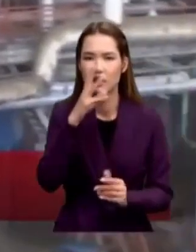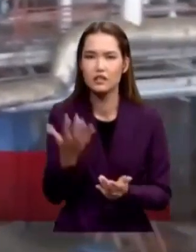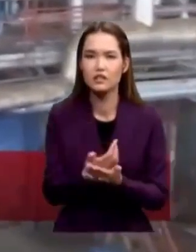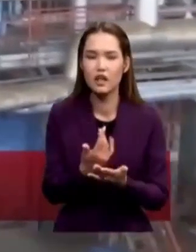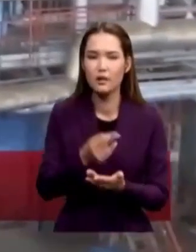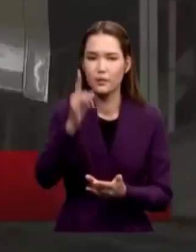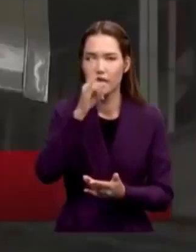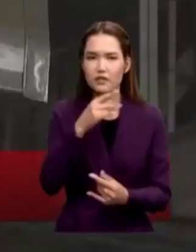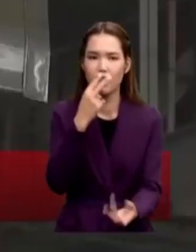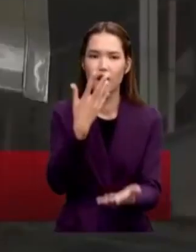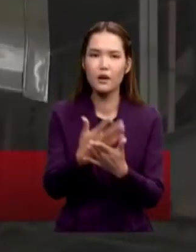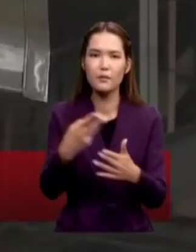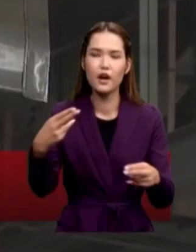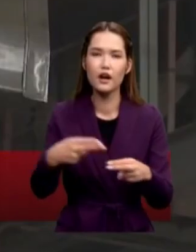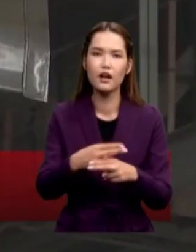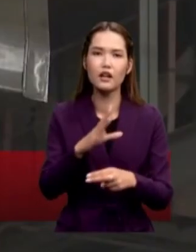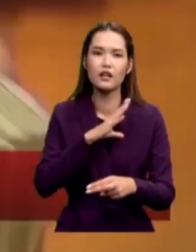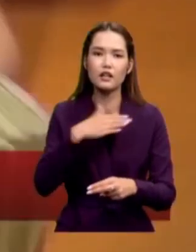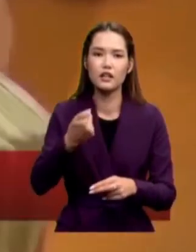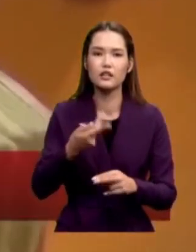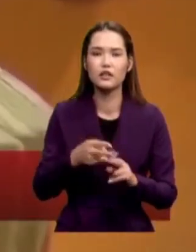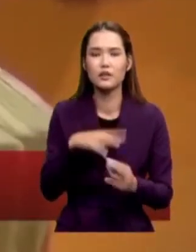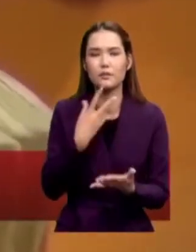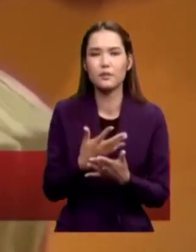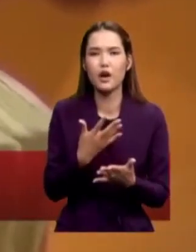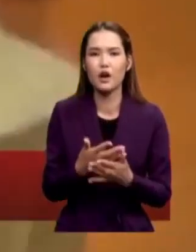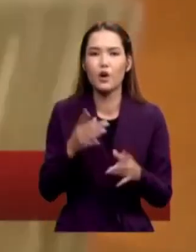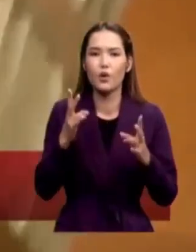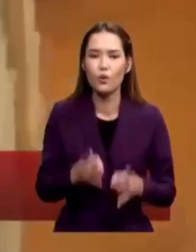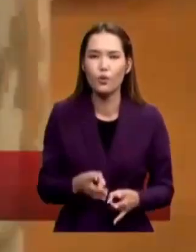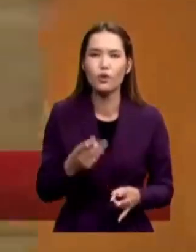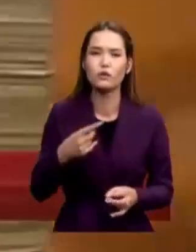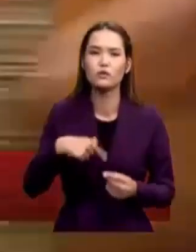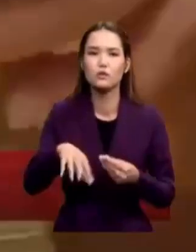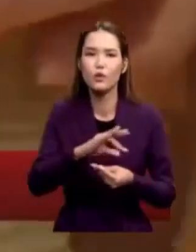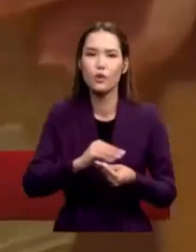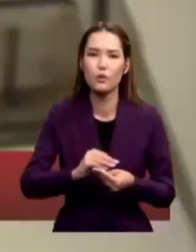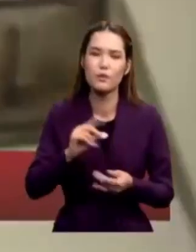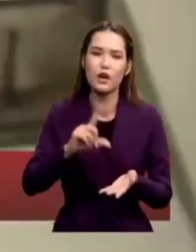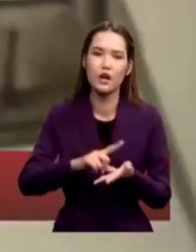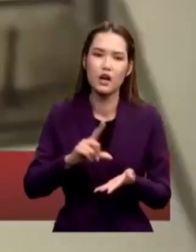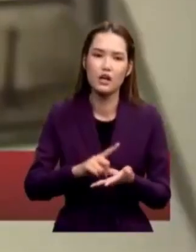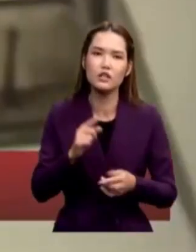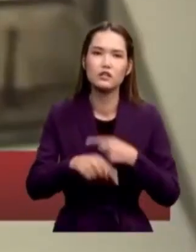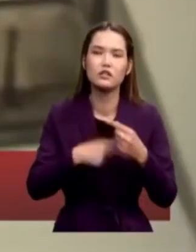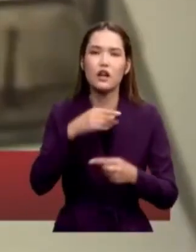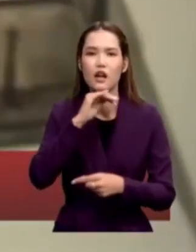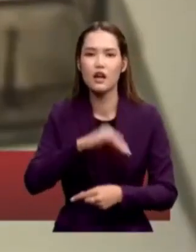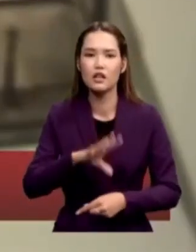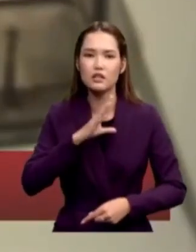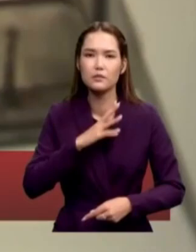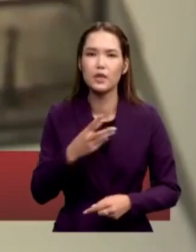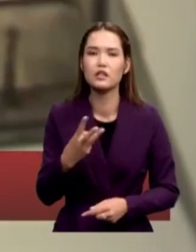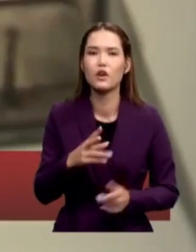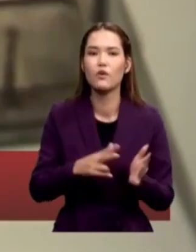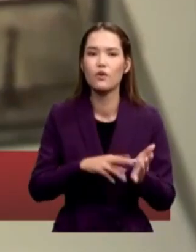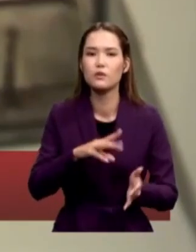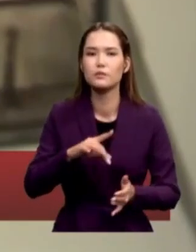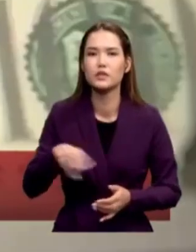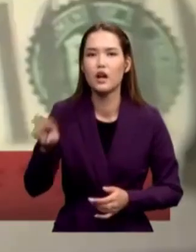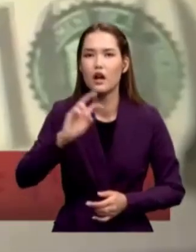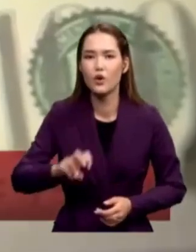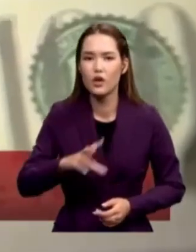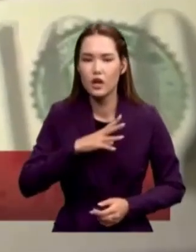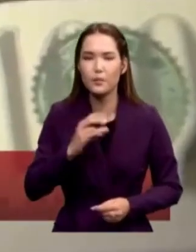на показателях июля. Предварительный ущерб, включая недополученные налоги, по подсчетам экспертов, превысили миллиард долларов. И